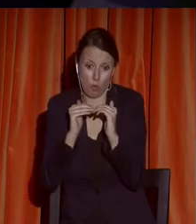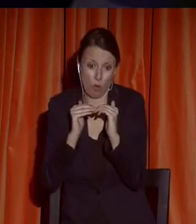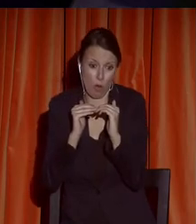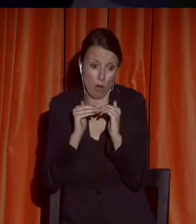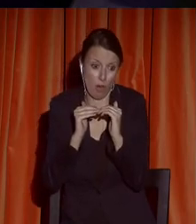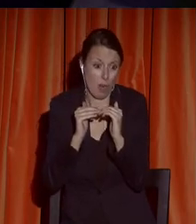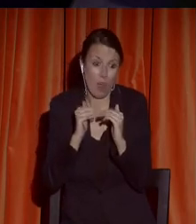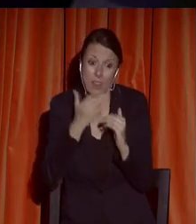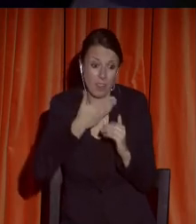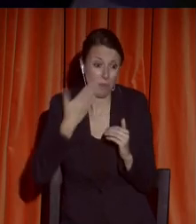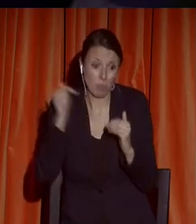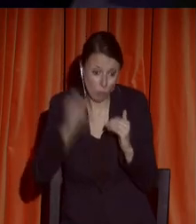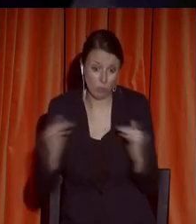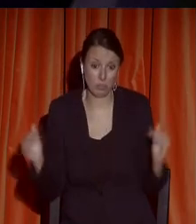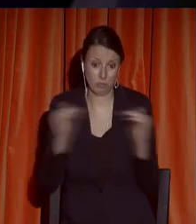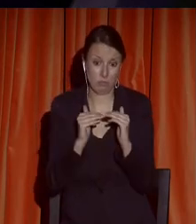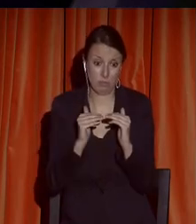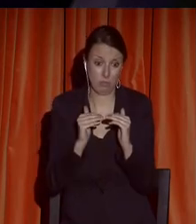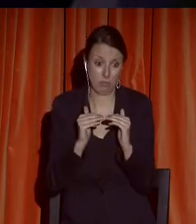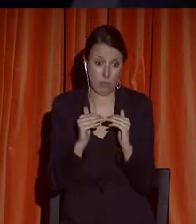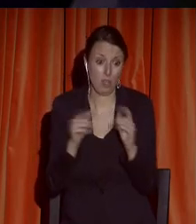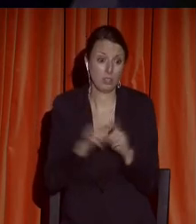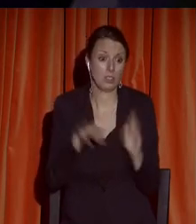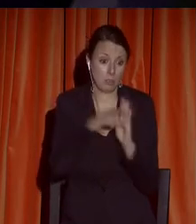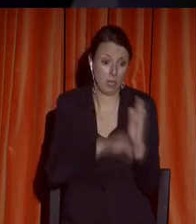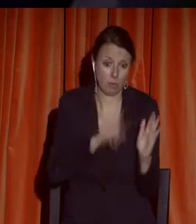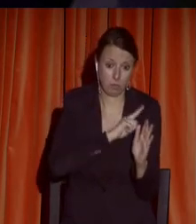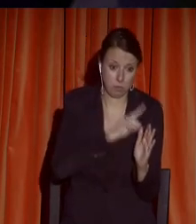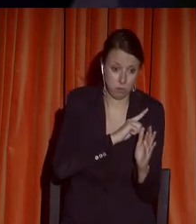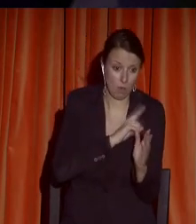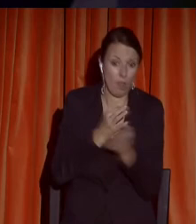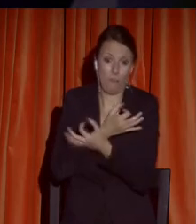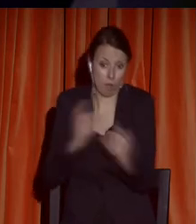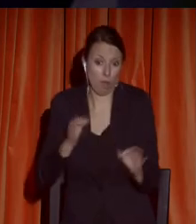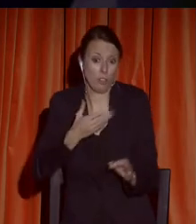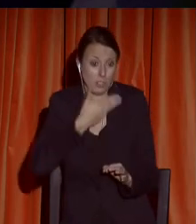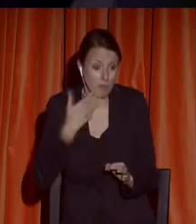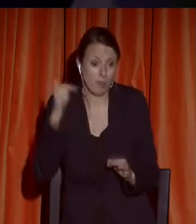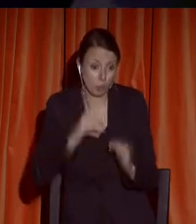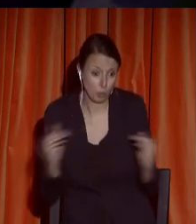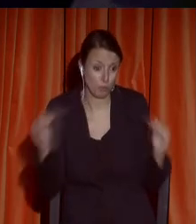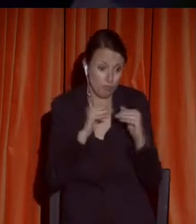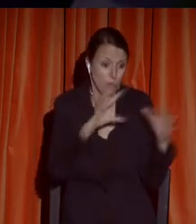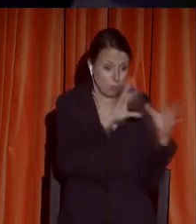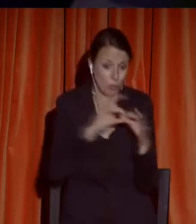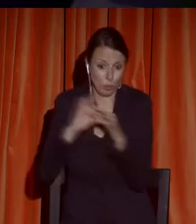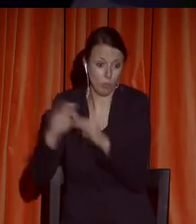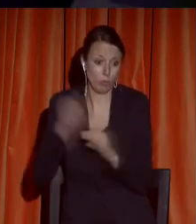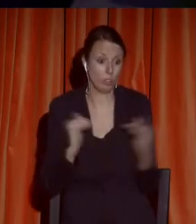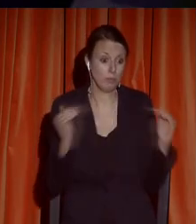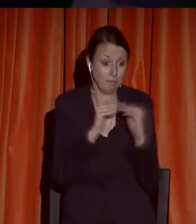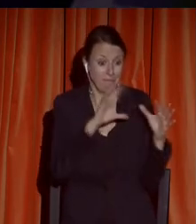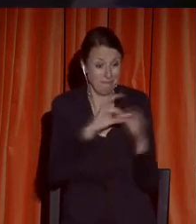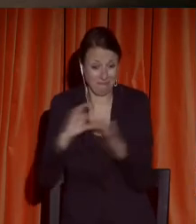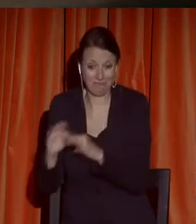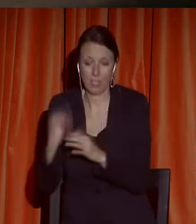krótko ustanowić takie powiązania między tymi rzeczami. Więc przesłanka z tego, co powiedziałeś, Adamie,